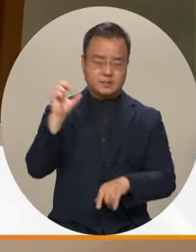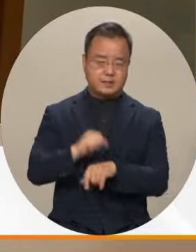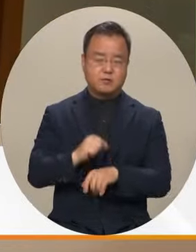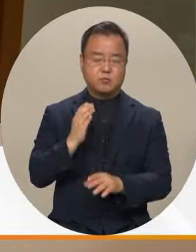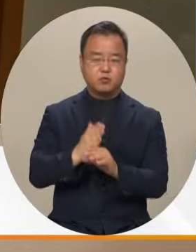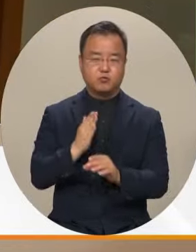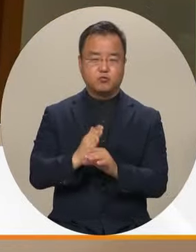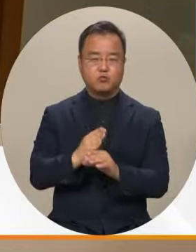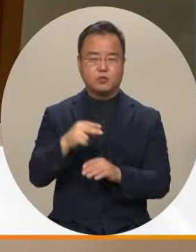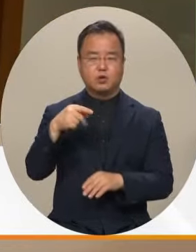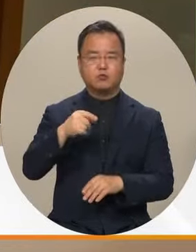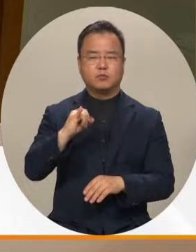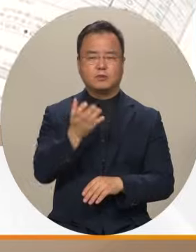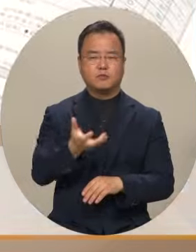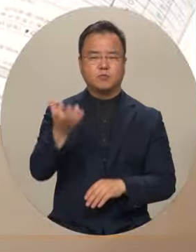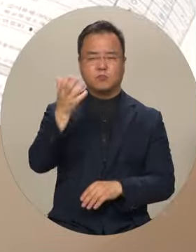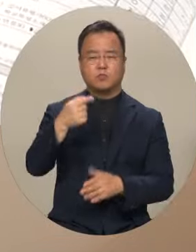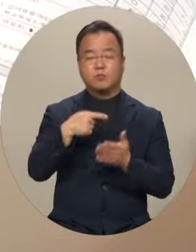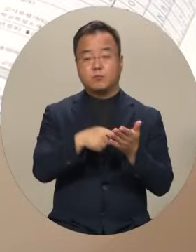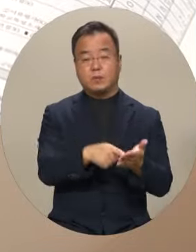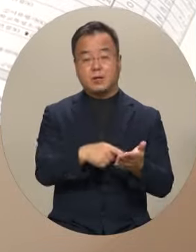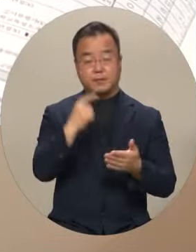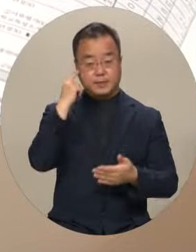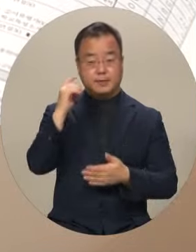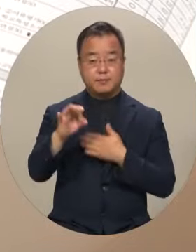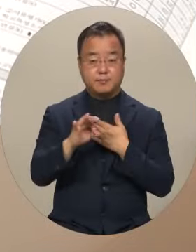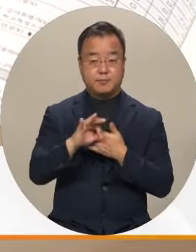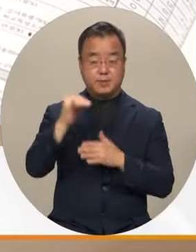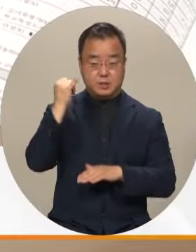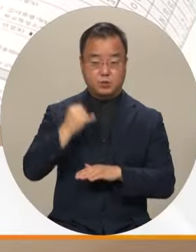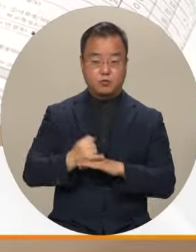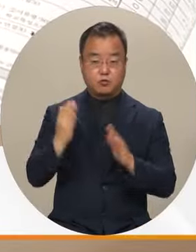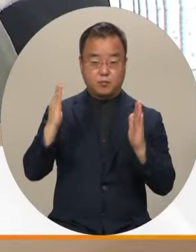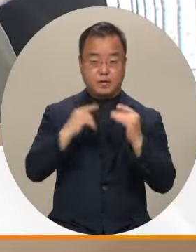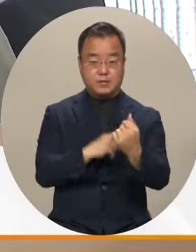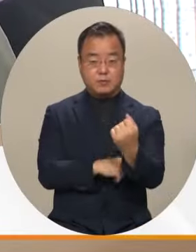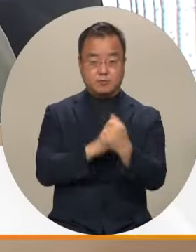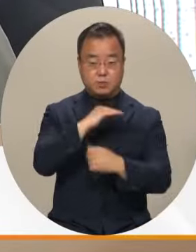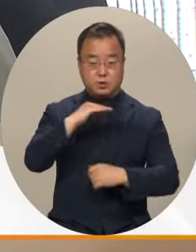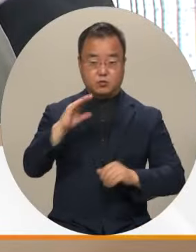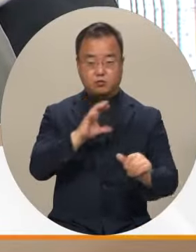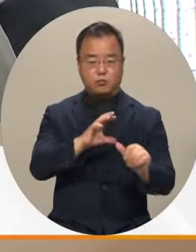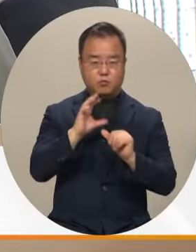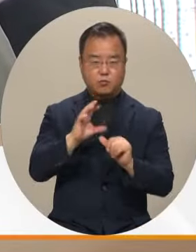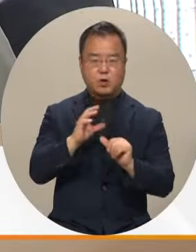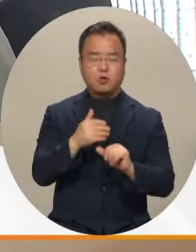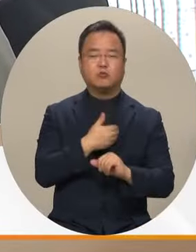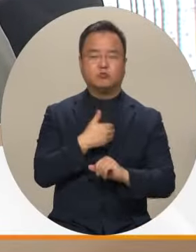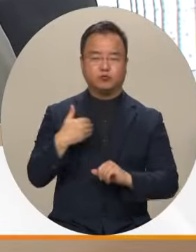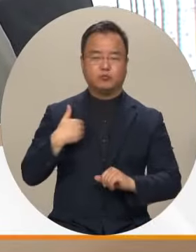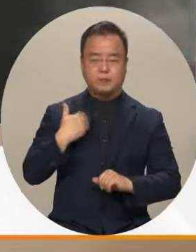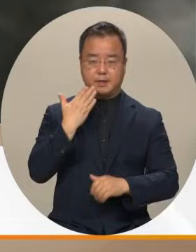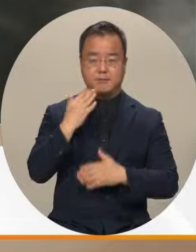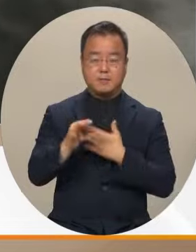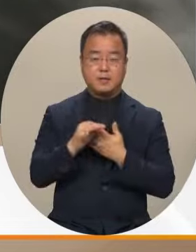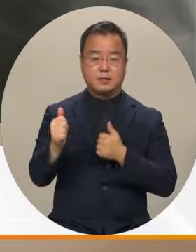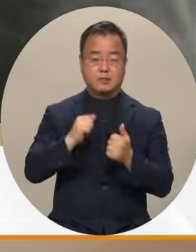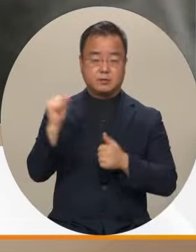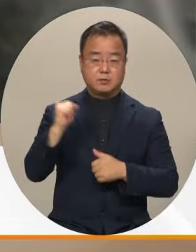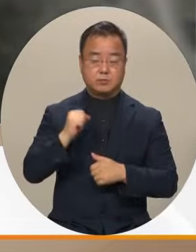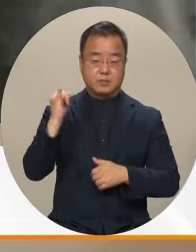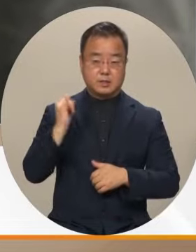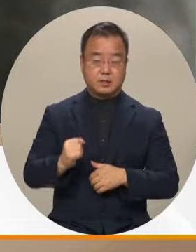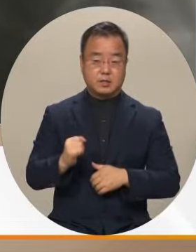수시는 상향으로 지원하겠다라는 입장이라면 어 수능 최정령 기준을 활용하여 충족 가능 시 실질 경쟁률이 낮게 나올 수 있는